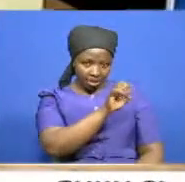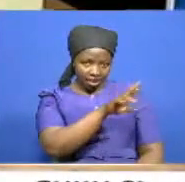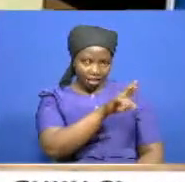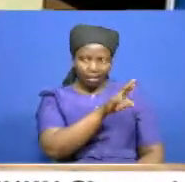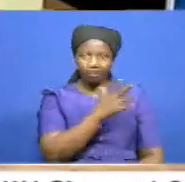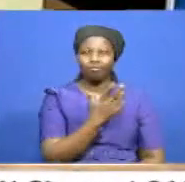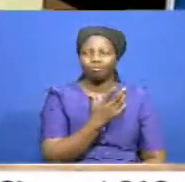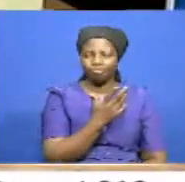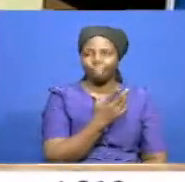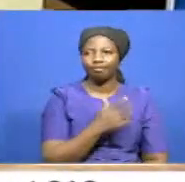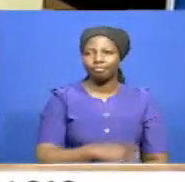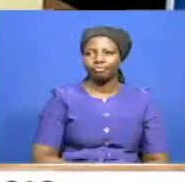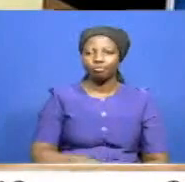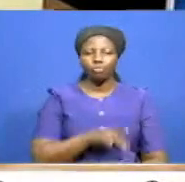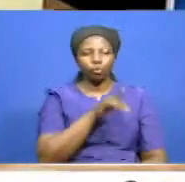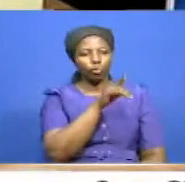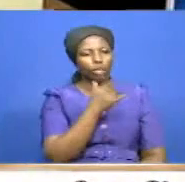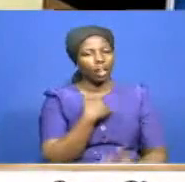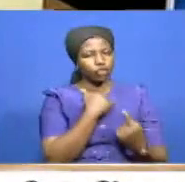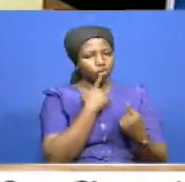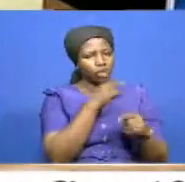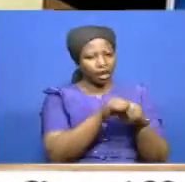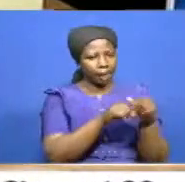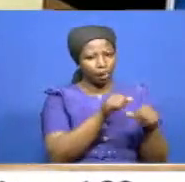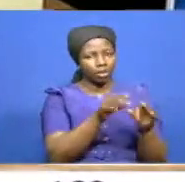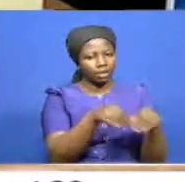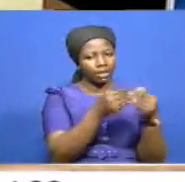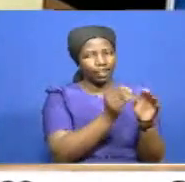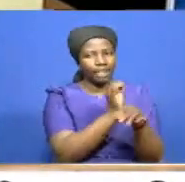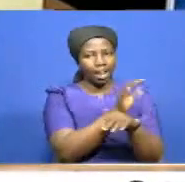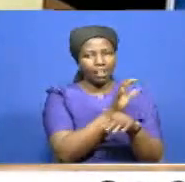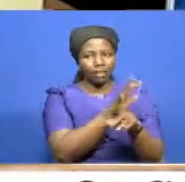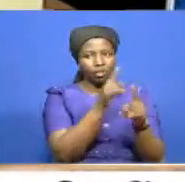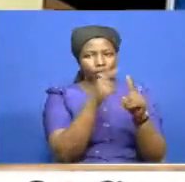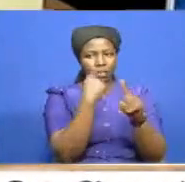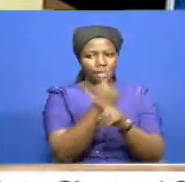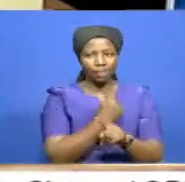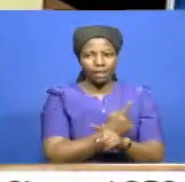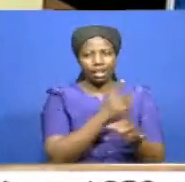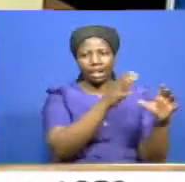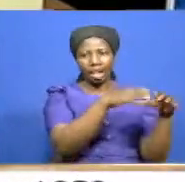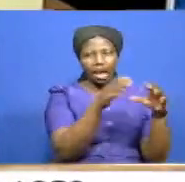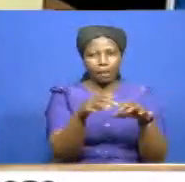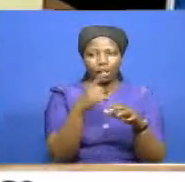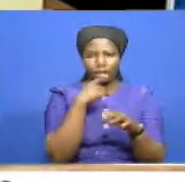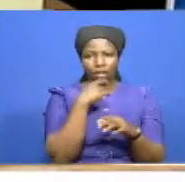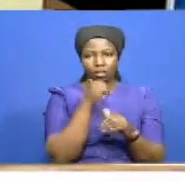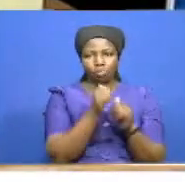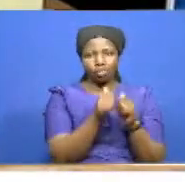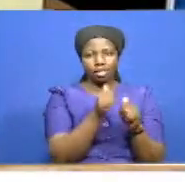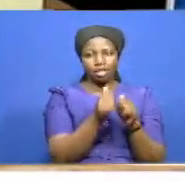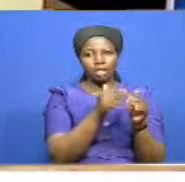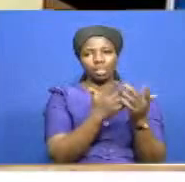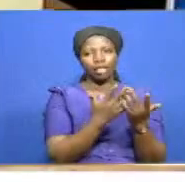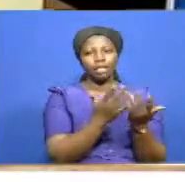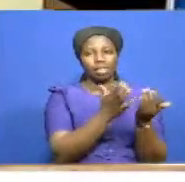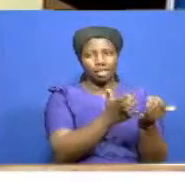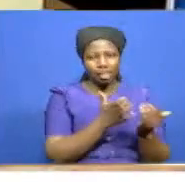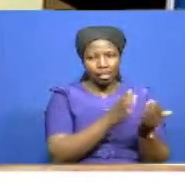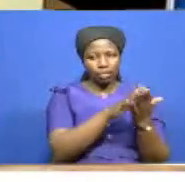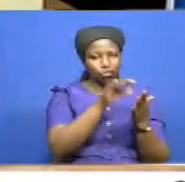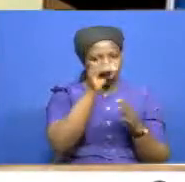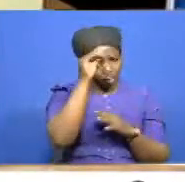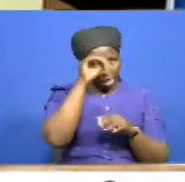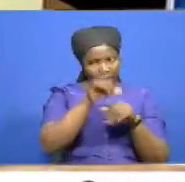Bwana Mudama, umezungumzia mambo na kupeana ushauri kwa kampuni mbalimbali ambazo zinataka kujua masuala ya